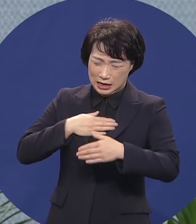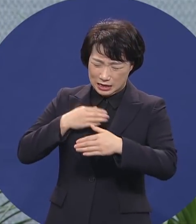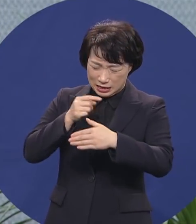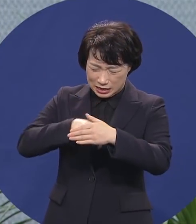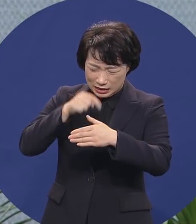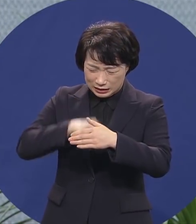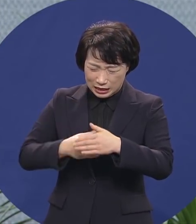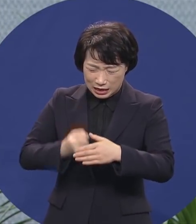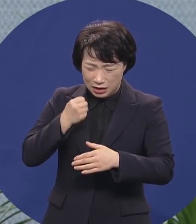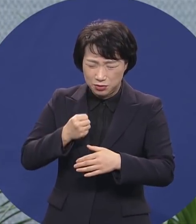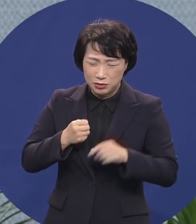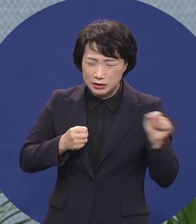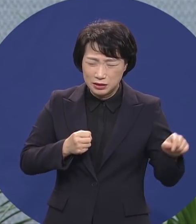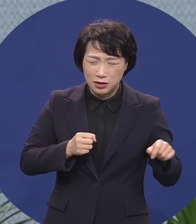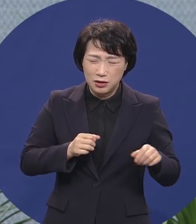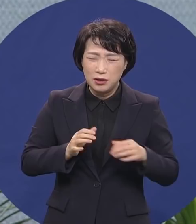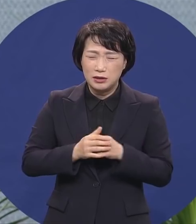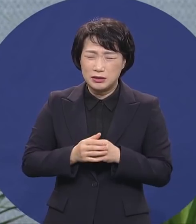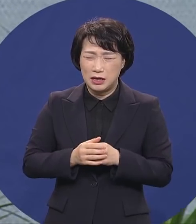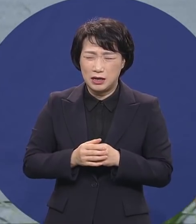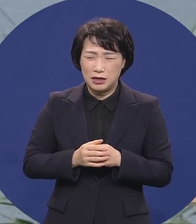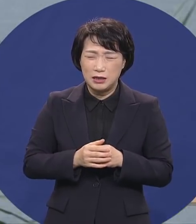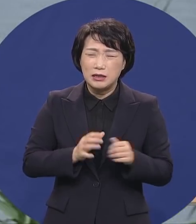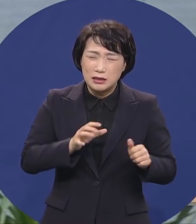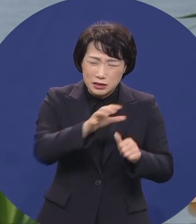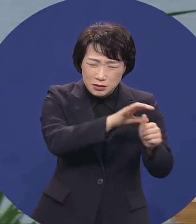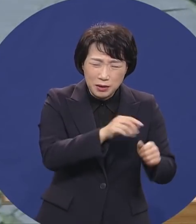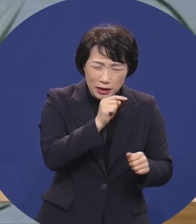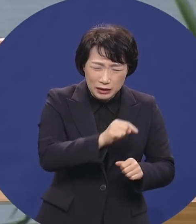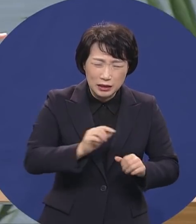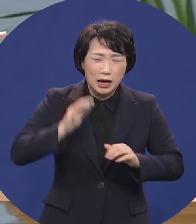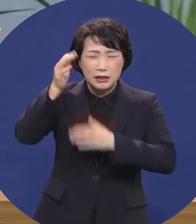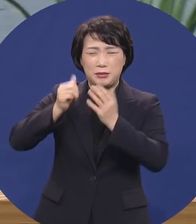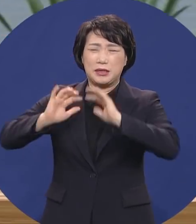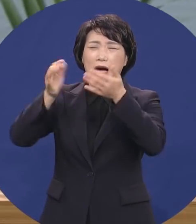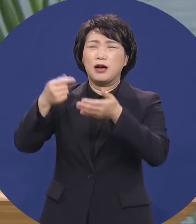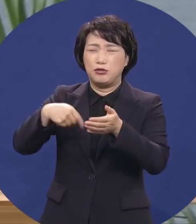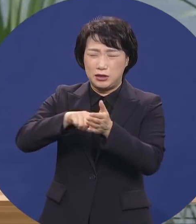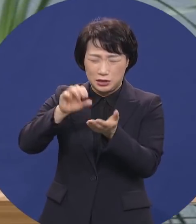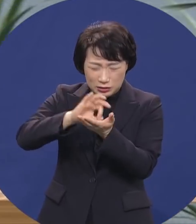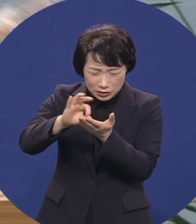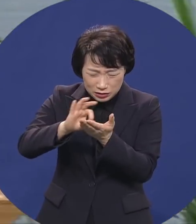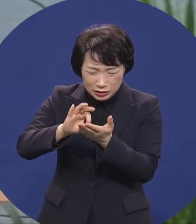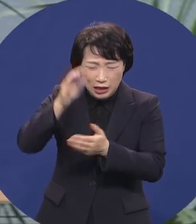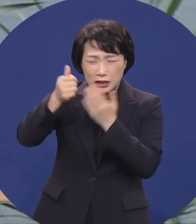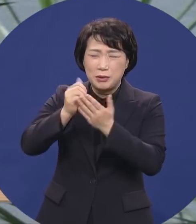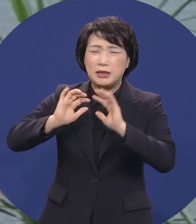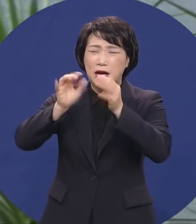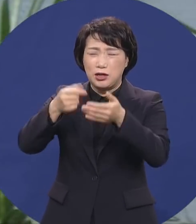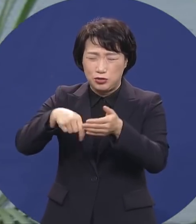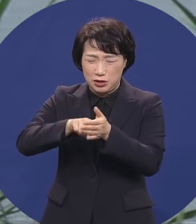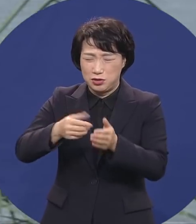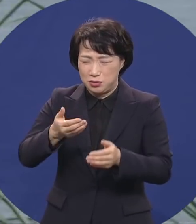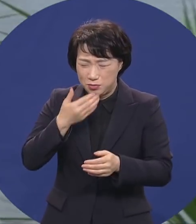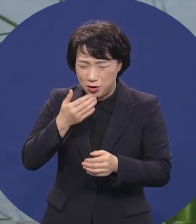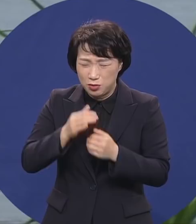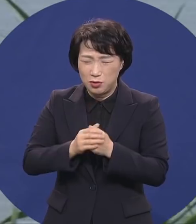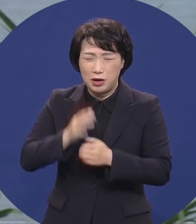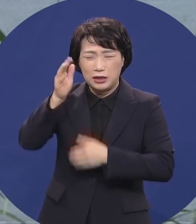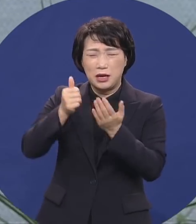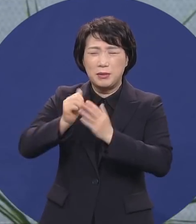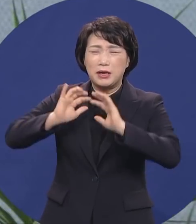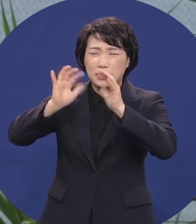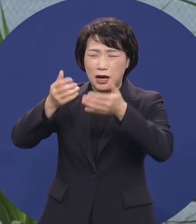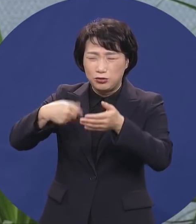있어 그것들을 지배하여 그 나라를 위해 쓸 수 있는, 그 나라를 위해 먹을 수 있는, 그